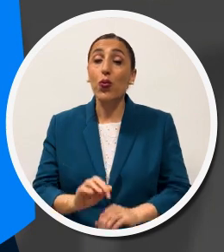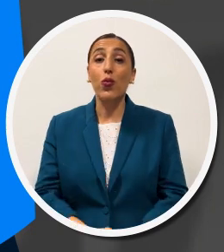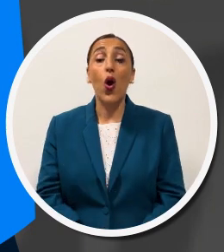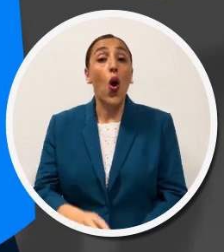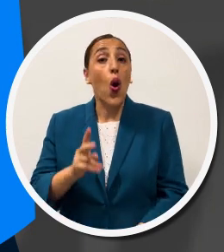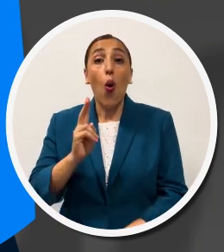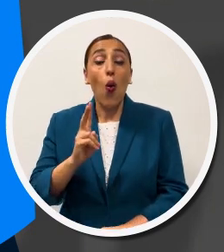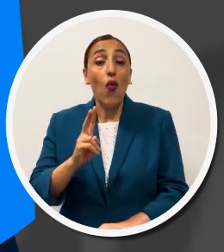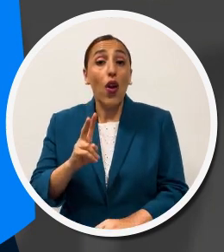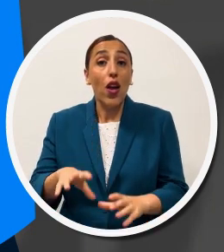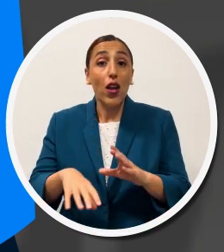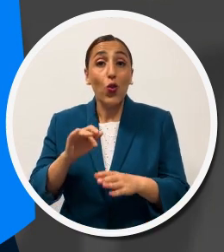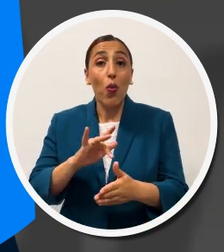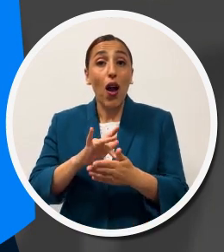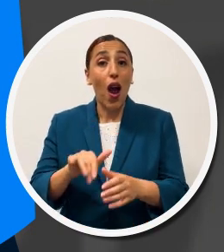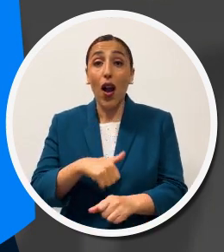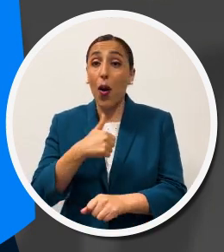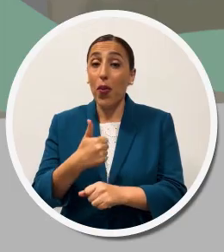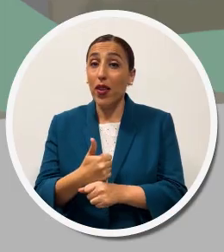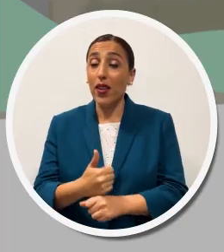վերջո ով է ընտրում քաղաքապետին։